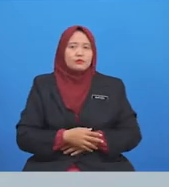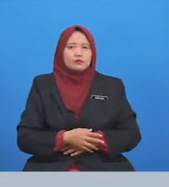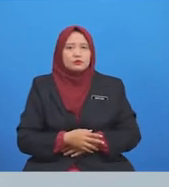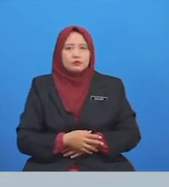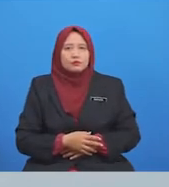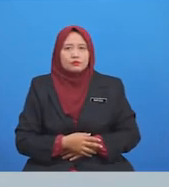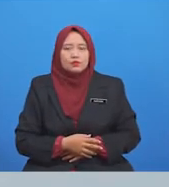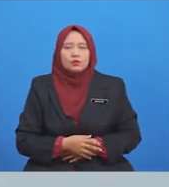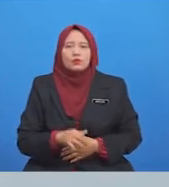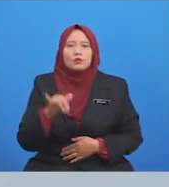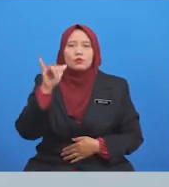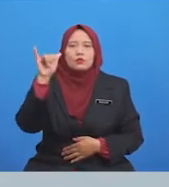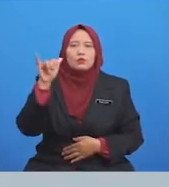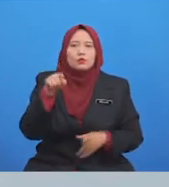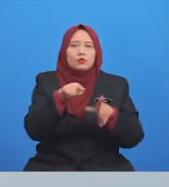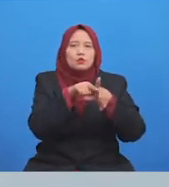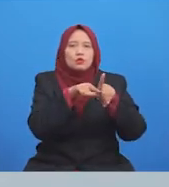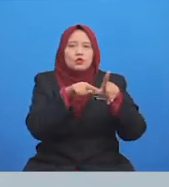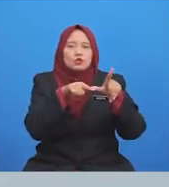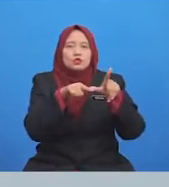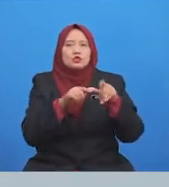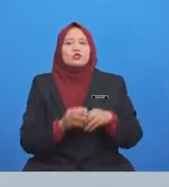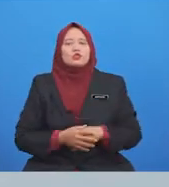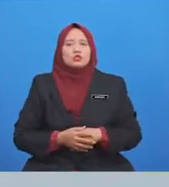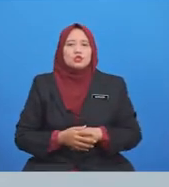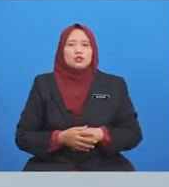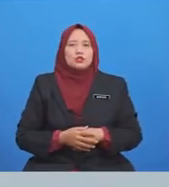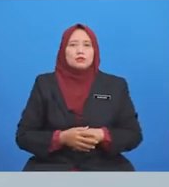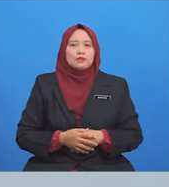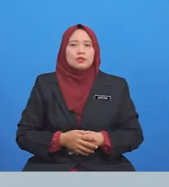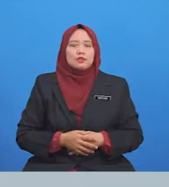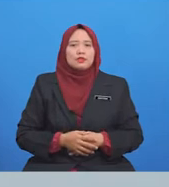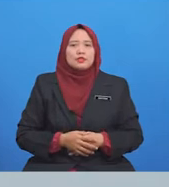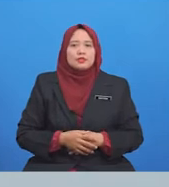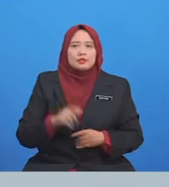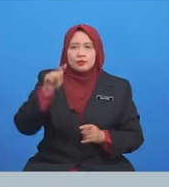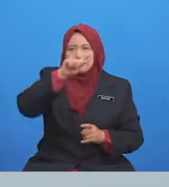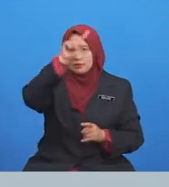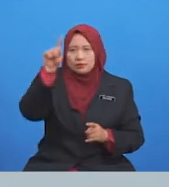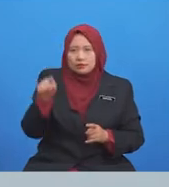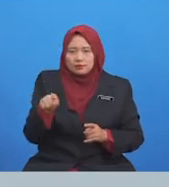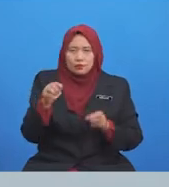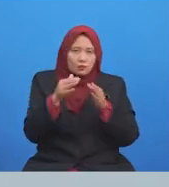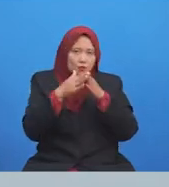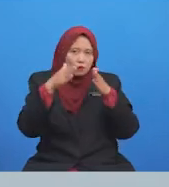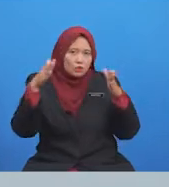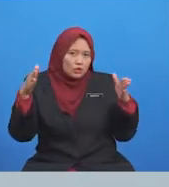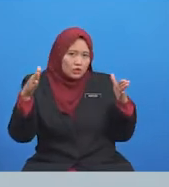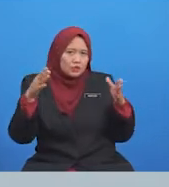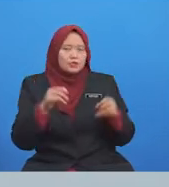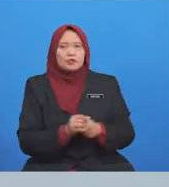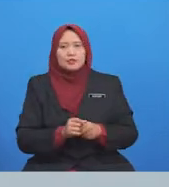Sudut Y ialah sudut pada tembereng major atau tembereng selang seli